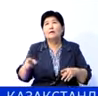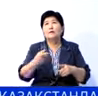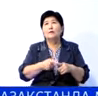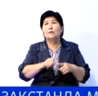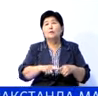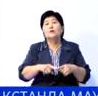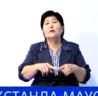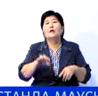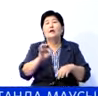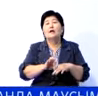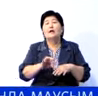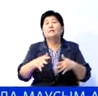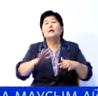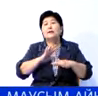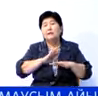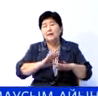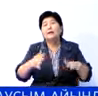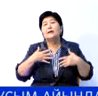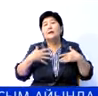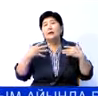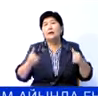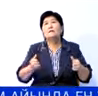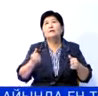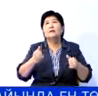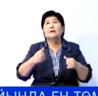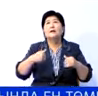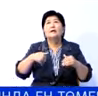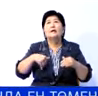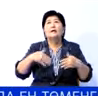осы міндеттен аман есен біртіндеп шығады деп ойлаймыз.